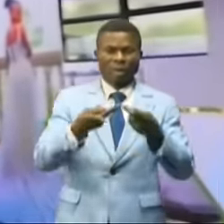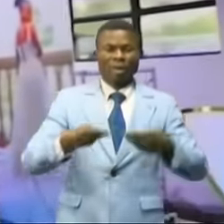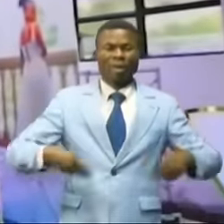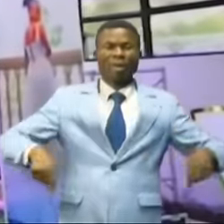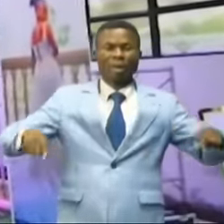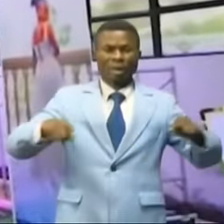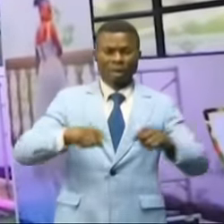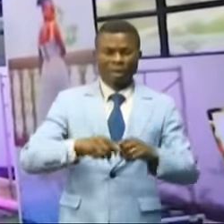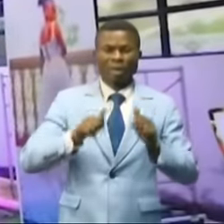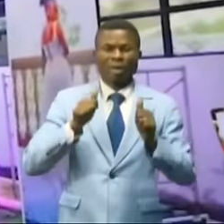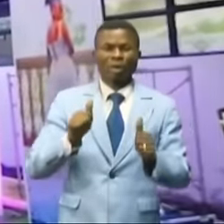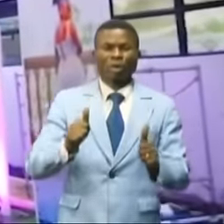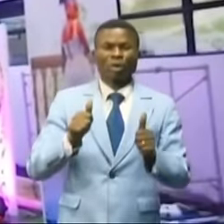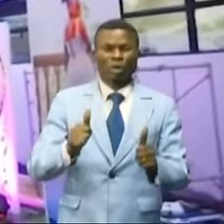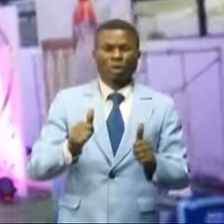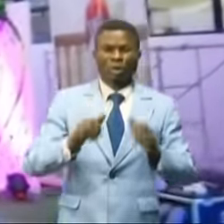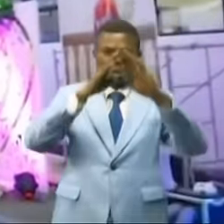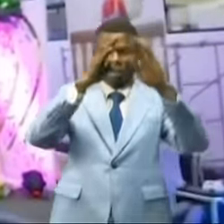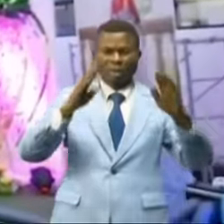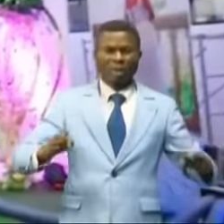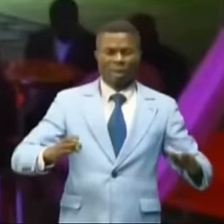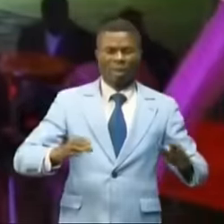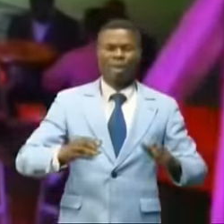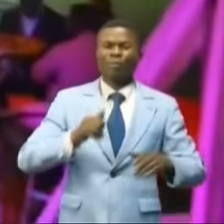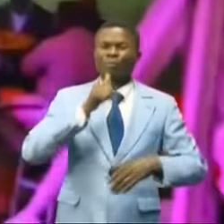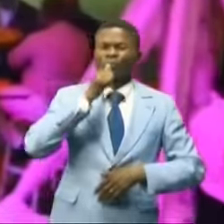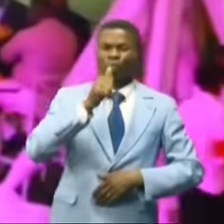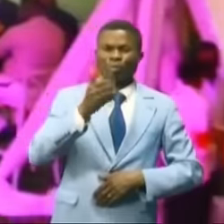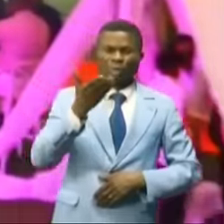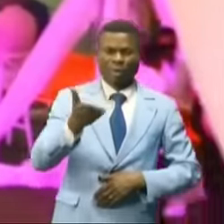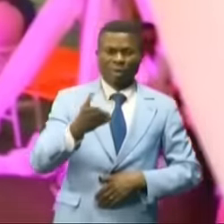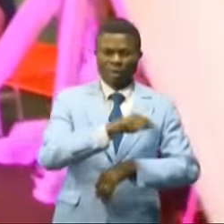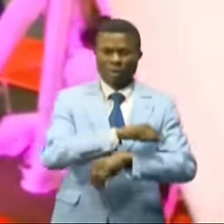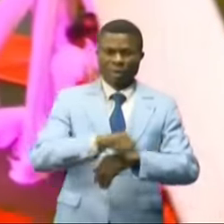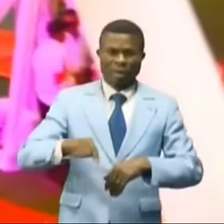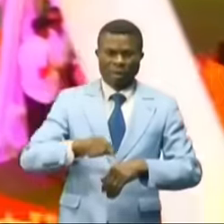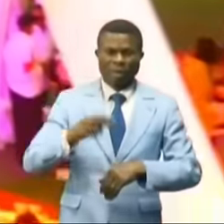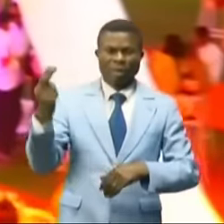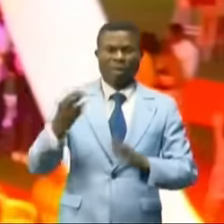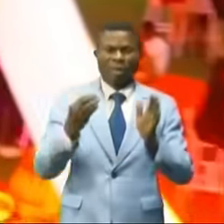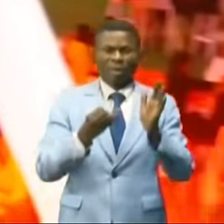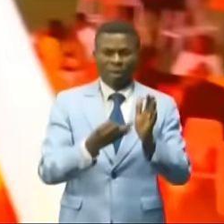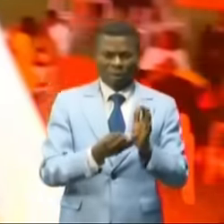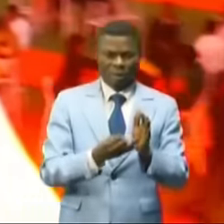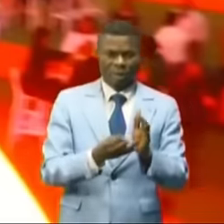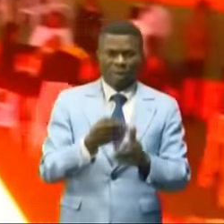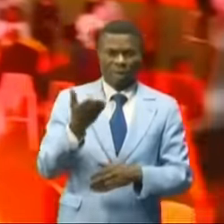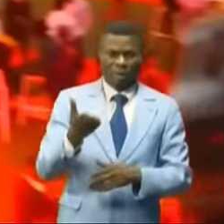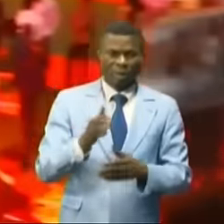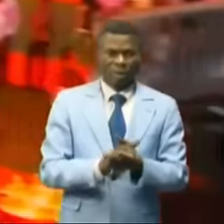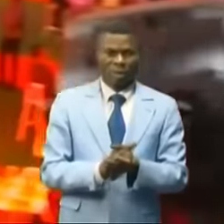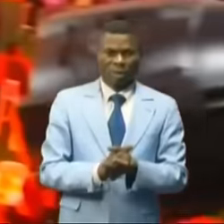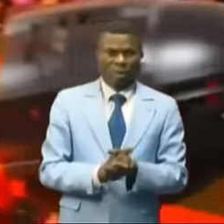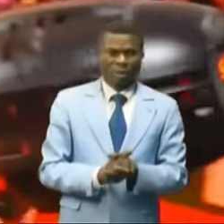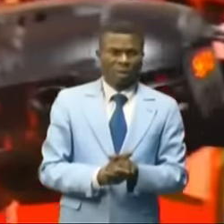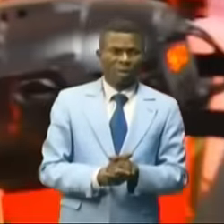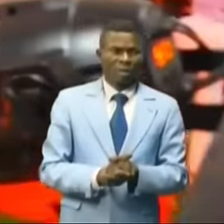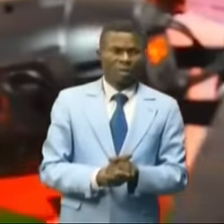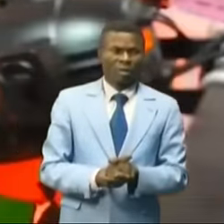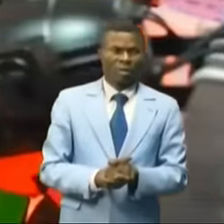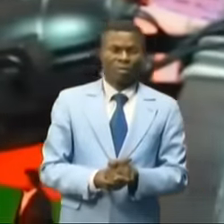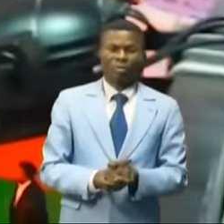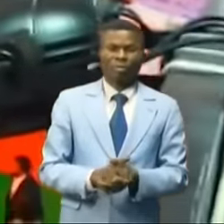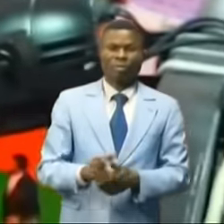août 2024, un bâtiment imposant planté fièrement au numéro 27 de l'avenue Polo au quartier Gambela 2, en plein cœur de